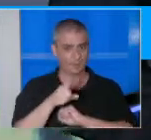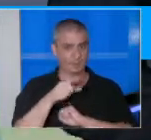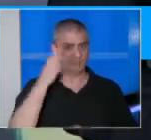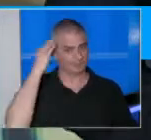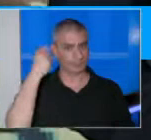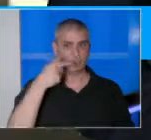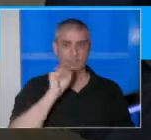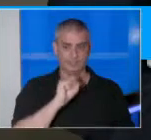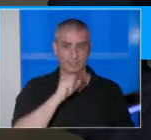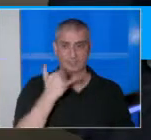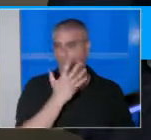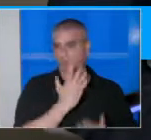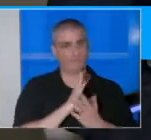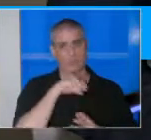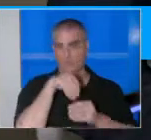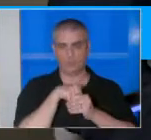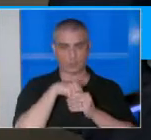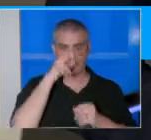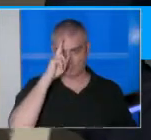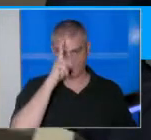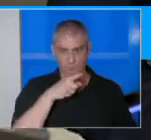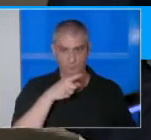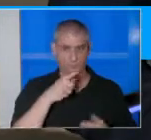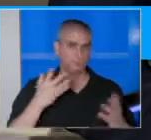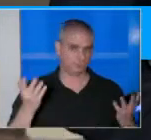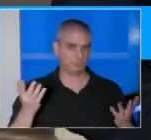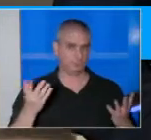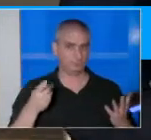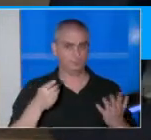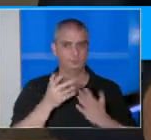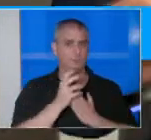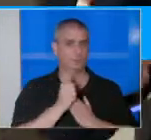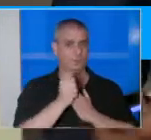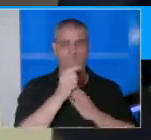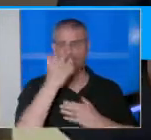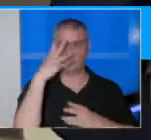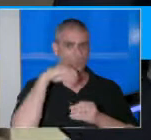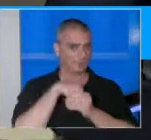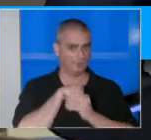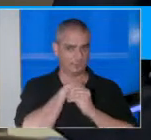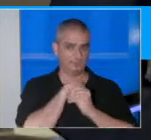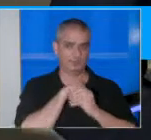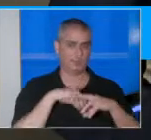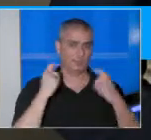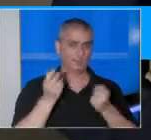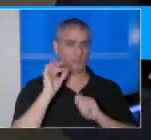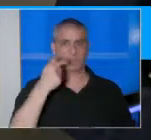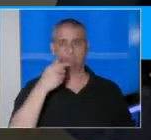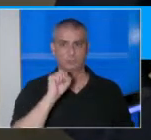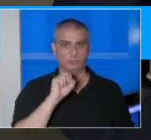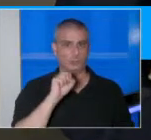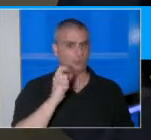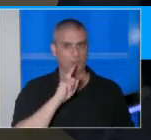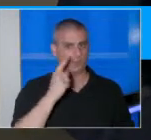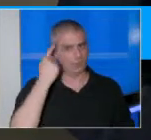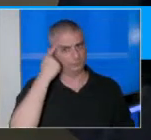בגדעון סער, שהיום הוא כבר לא חלק מהליכוד. הובלת, היית שם בקמפיין של גדעון סער.